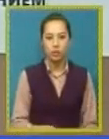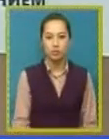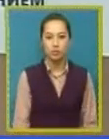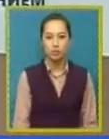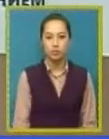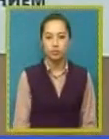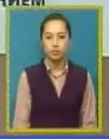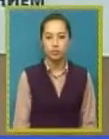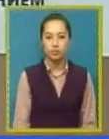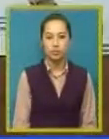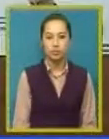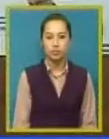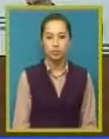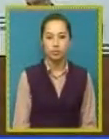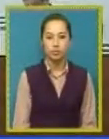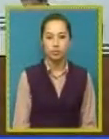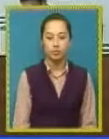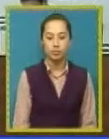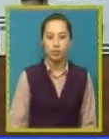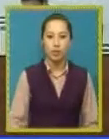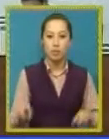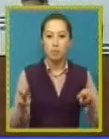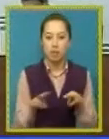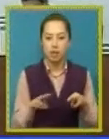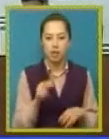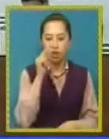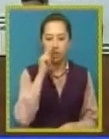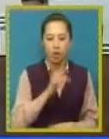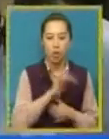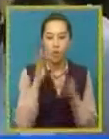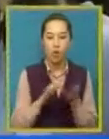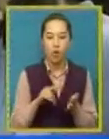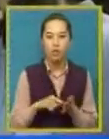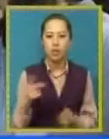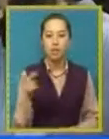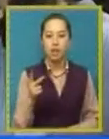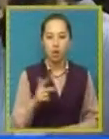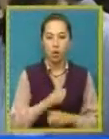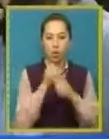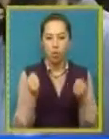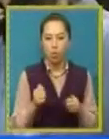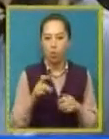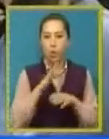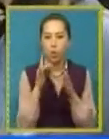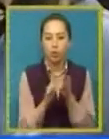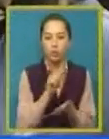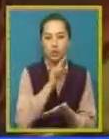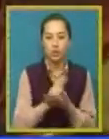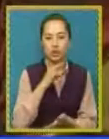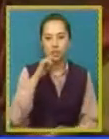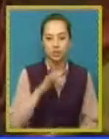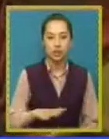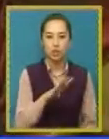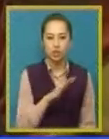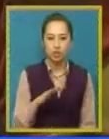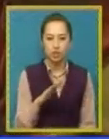беріліп, жоба дайындалуда. Президент Шымкент еліміздегі үшінші үлкен қалаға айналуы тиіс деді. Мұны қалың